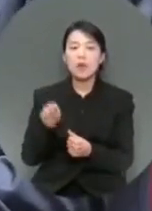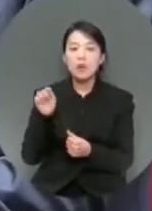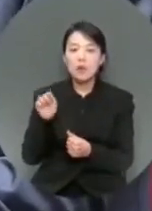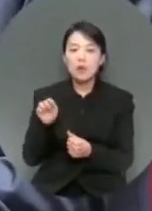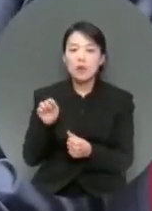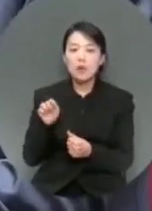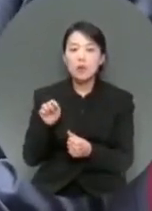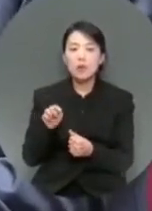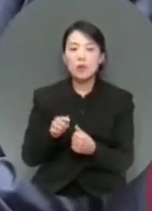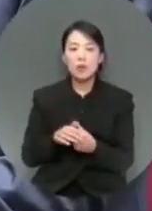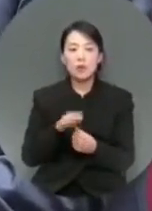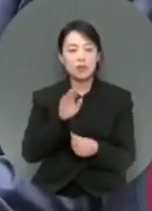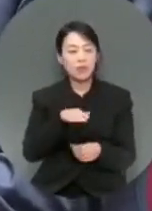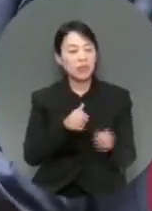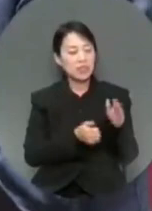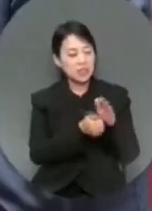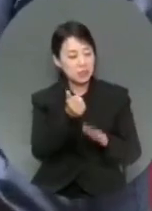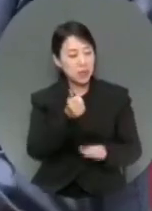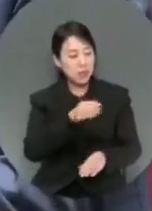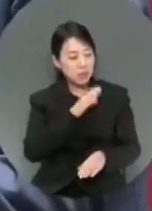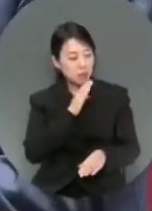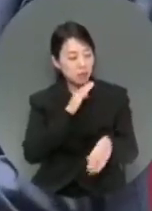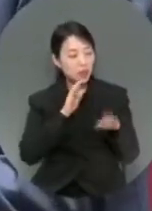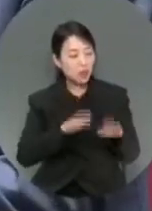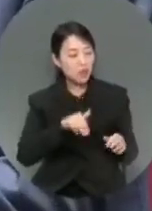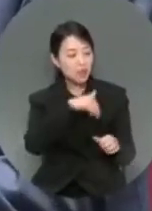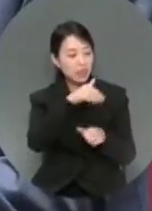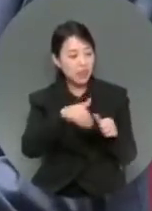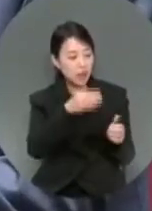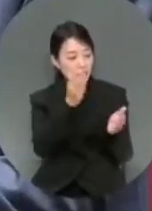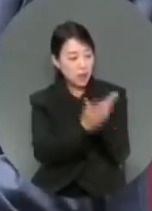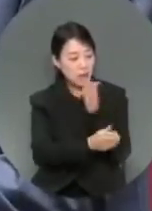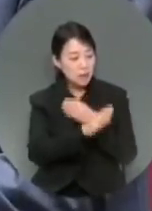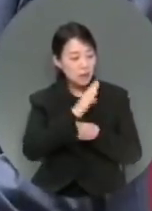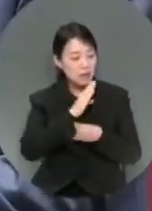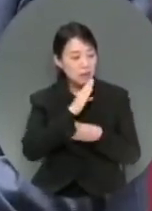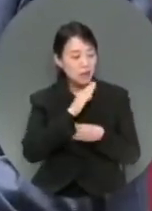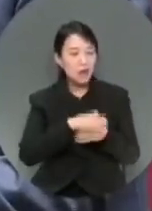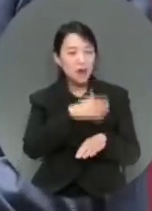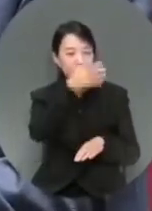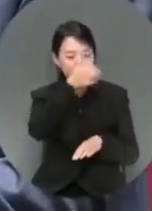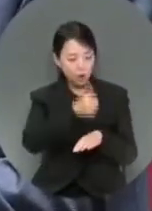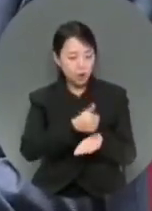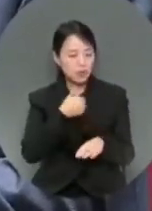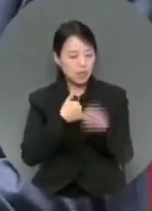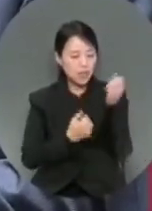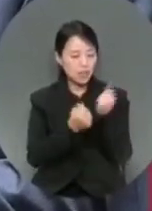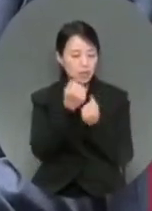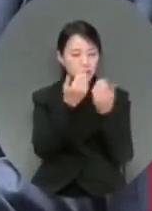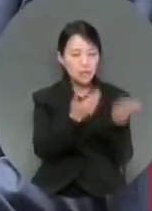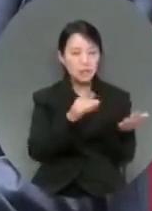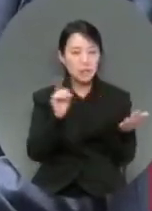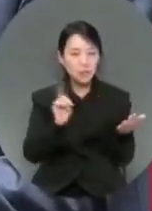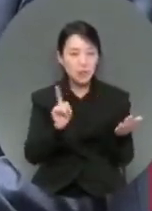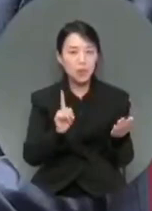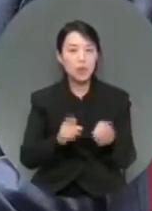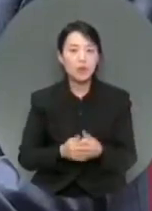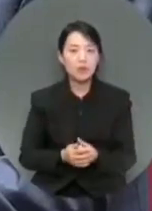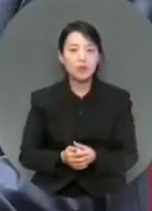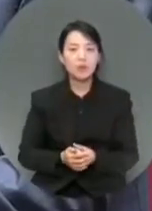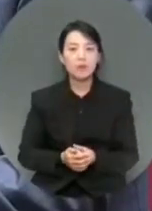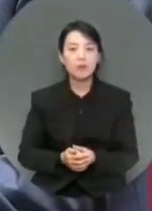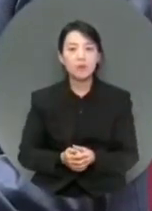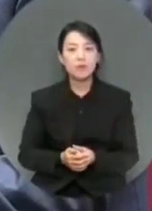마이너스 말하자면 희망 할 수 없었기 현실적으로 그렇게 되지 않는 부분이 경제 있는 상황을 결과적으로 제가 말씀드린 네. 부분은